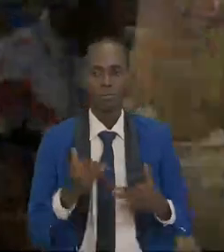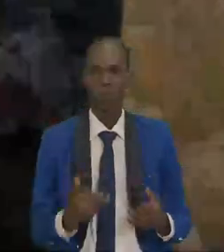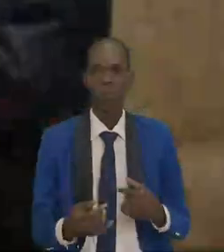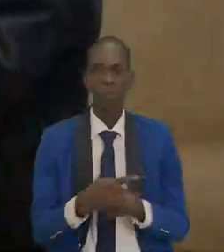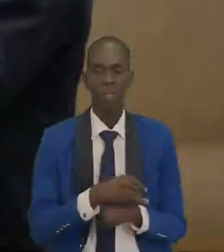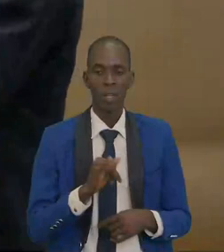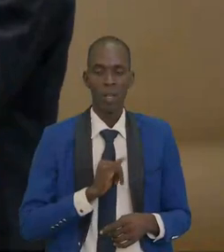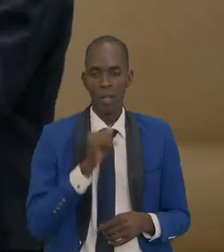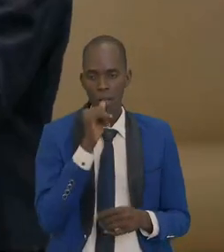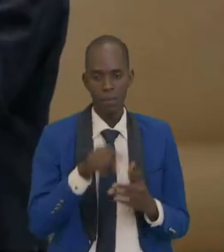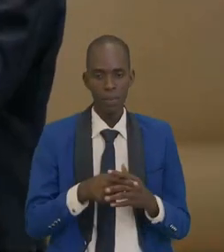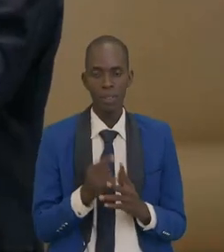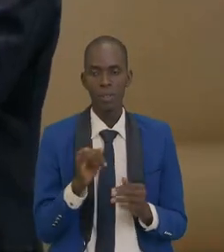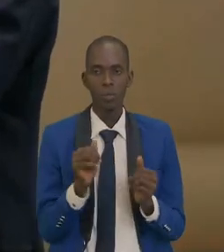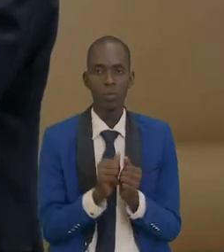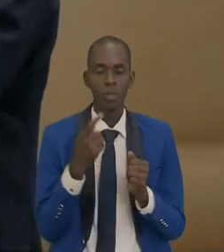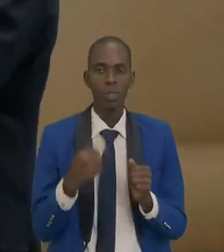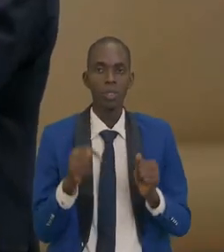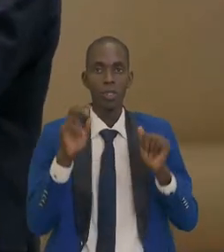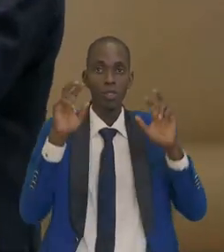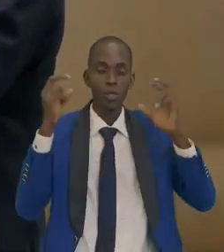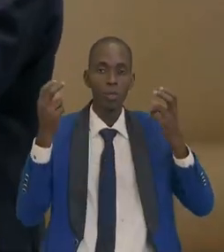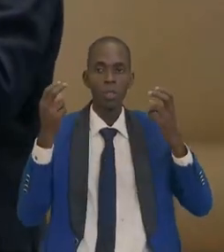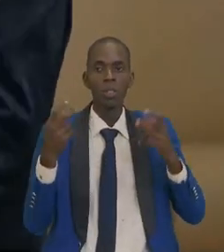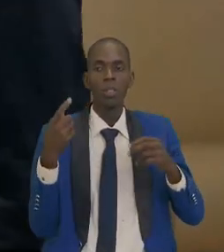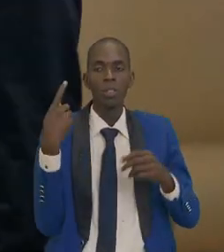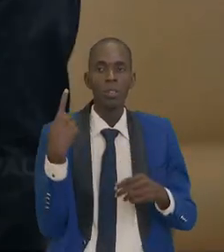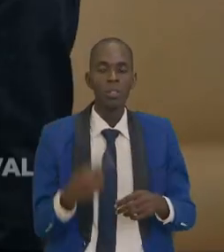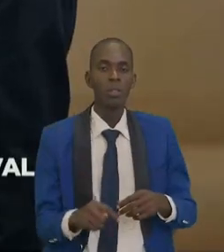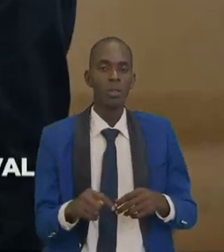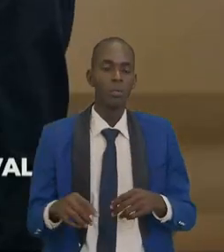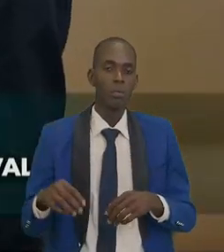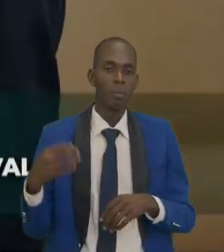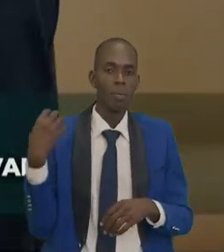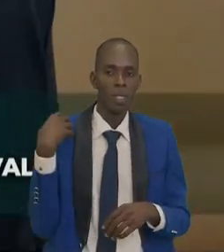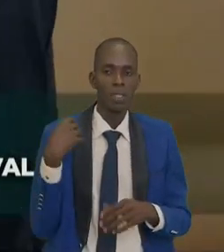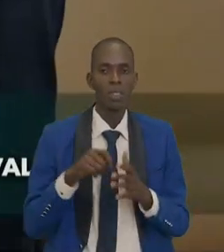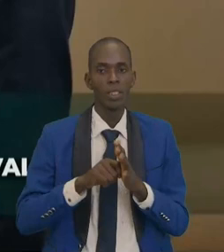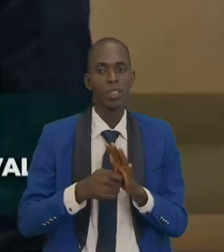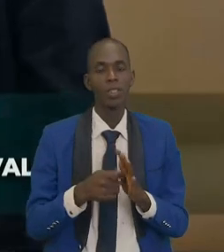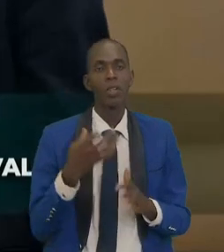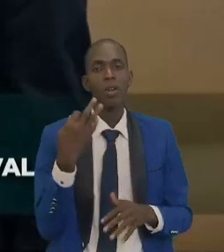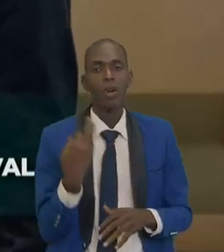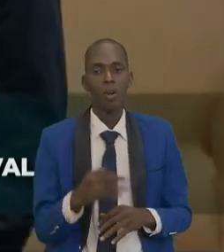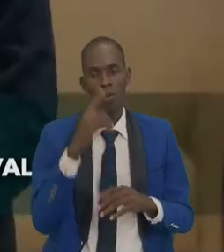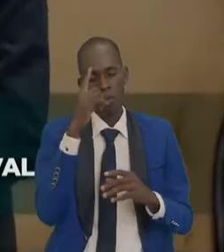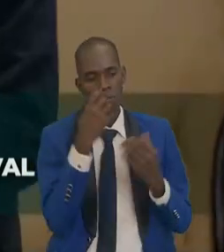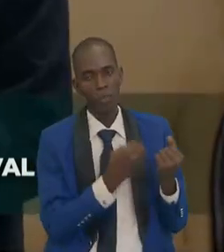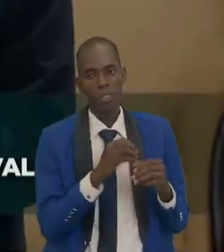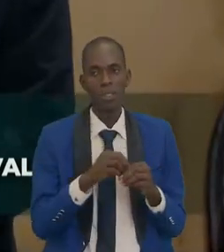Aujourd'hui, je commence avec le message, la clé principale de la foi pour le réveil des derniers